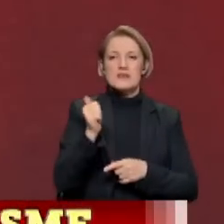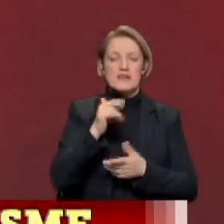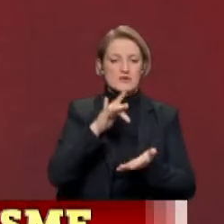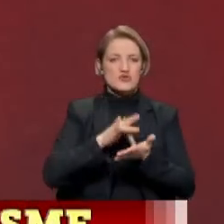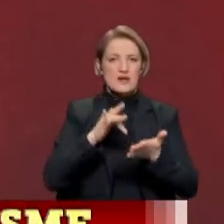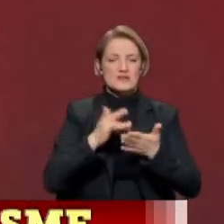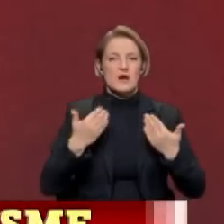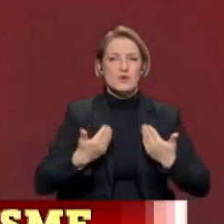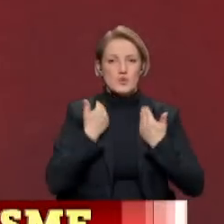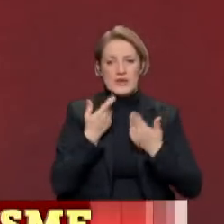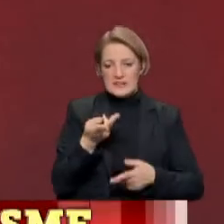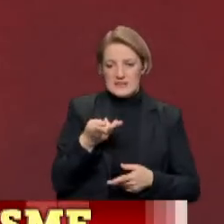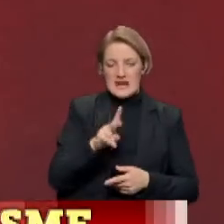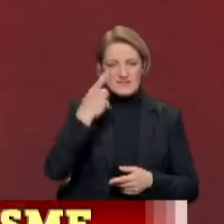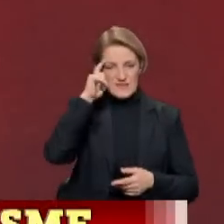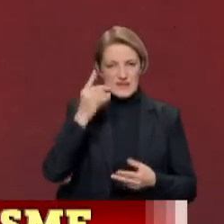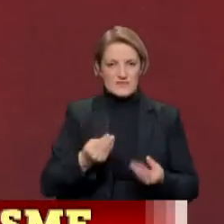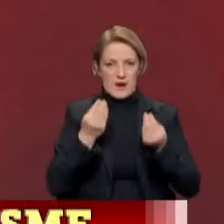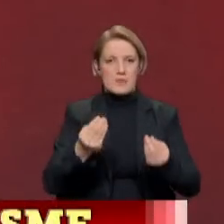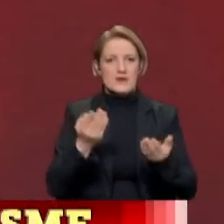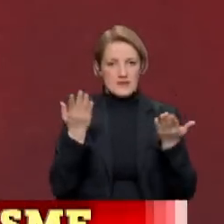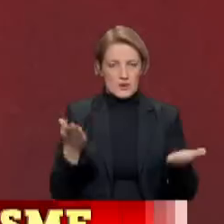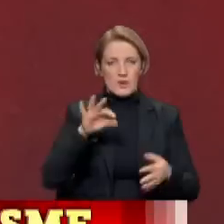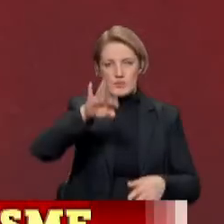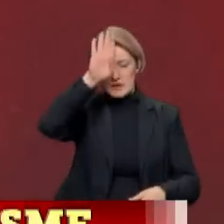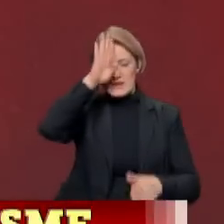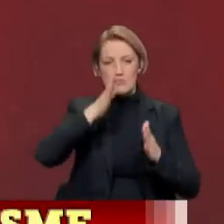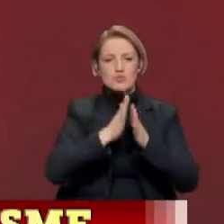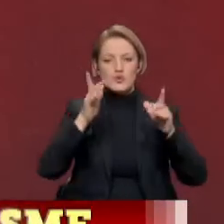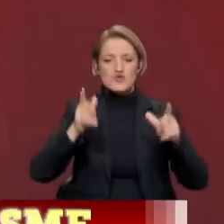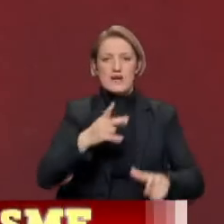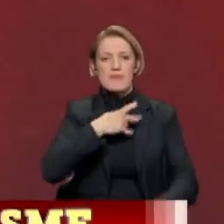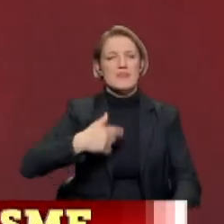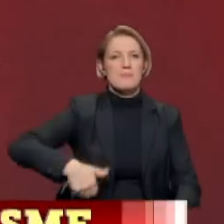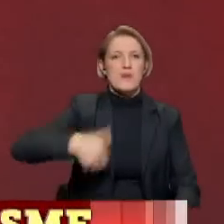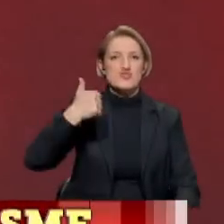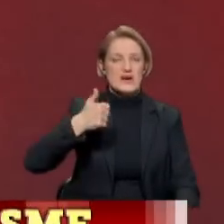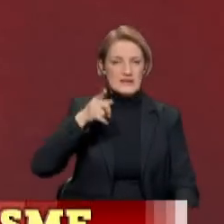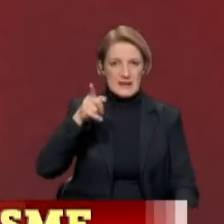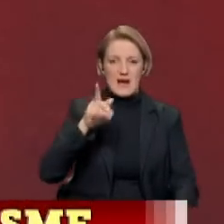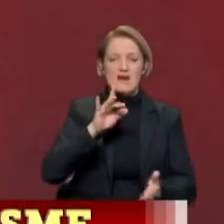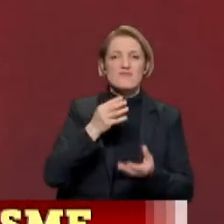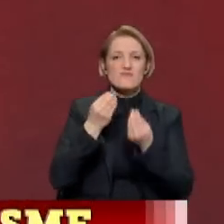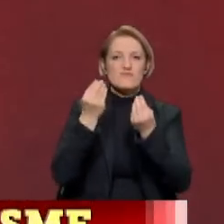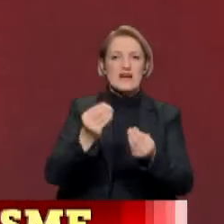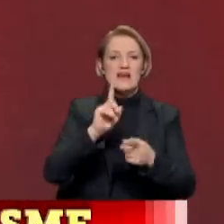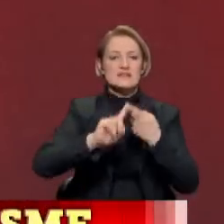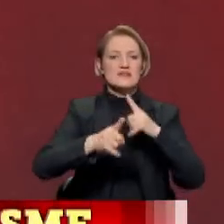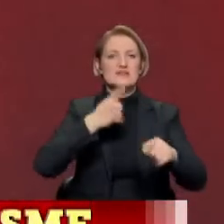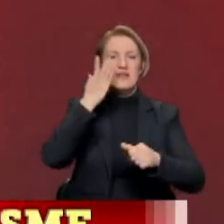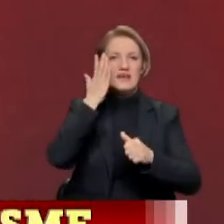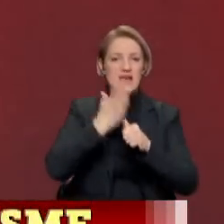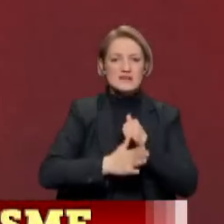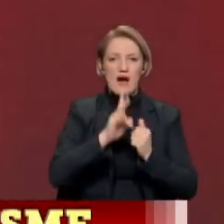hukukçusunun aksi görüş belirtmesine rağmen bugün İstanbul Büyükşehir Belediye Başkanı Ekrem İmamoğlu'na verilen siyasi yasak kararını